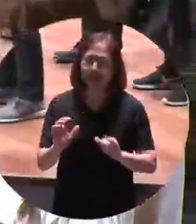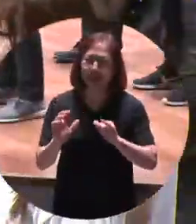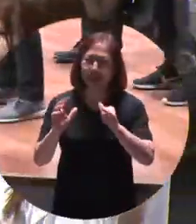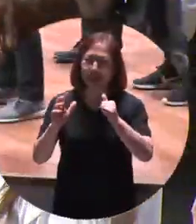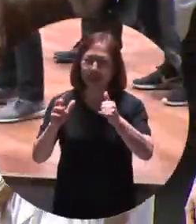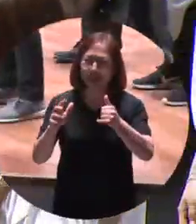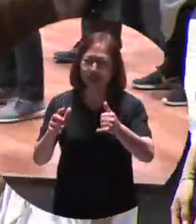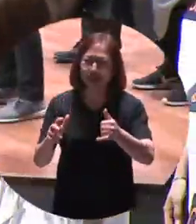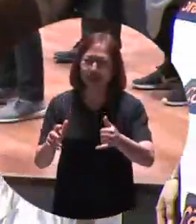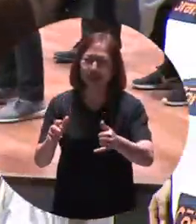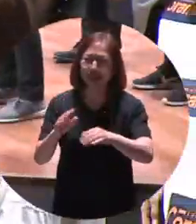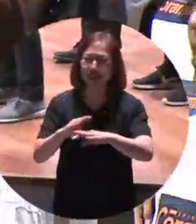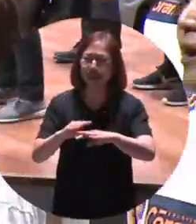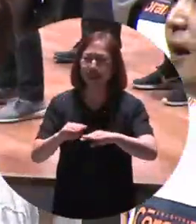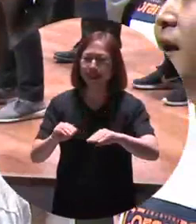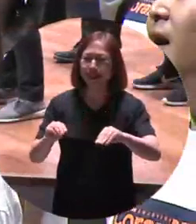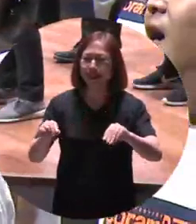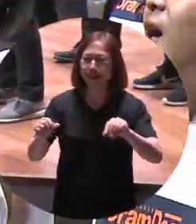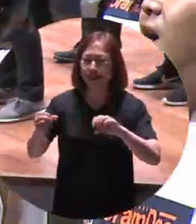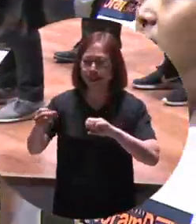예수만이 세상에